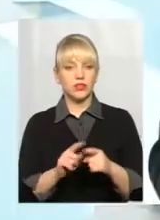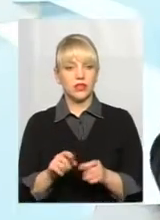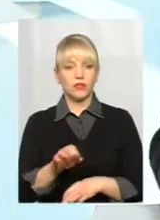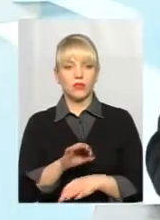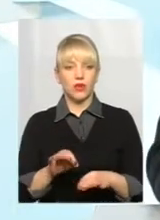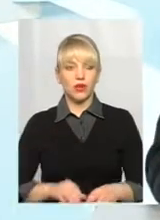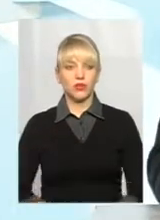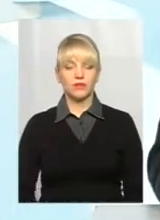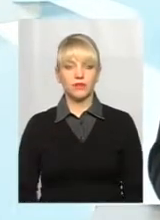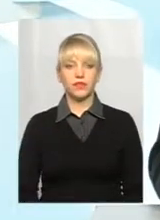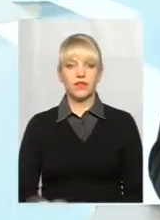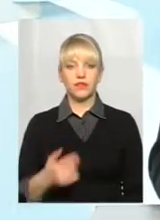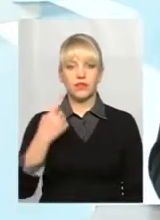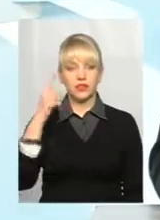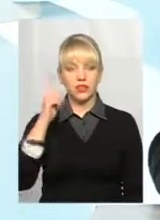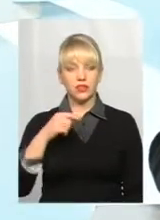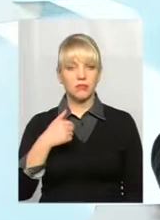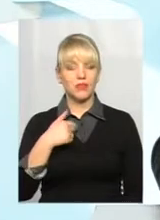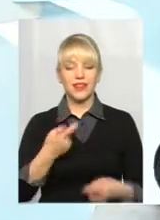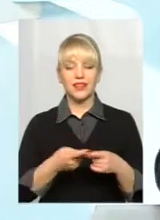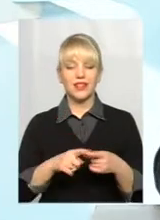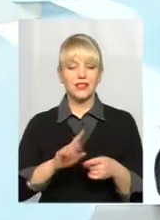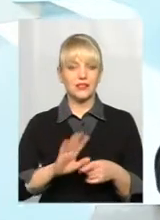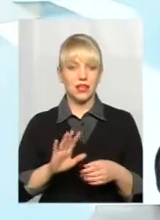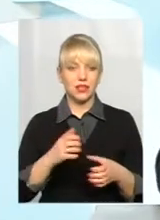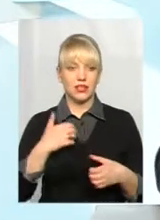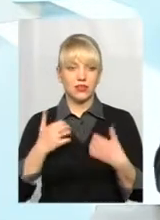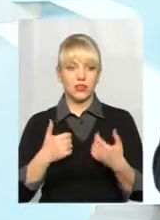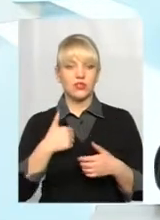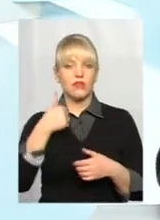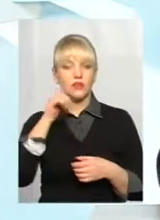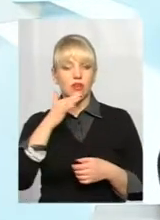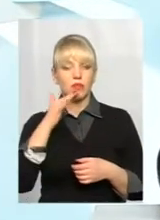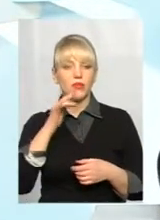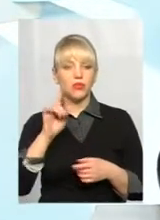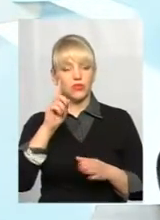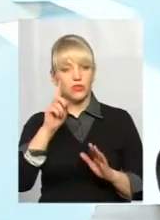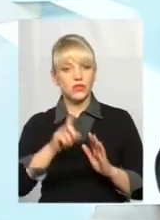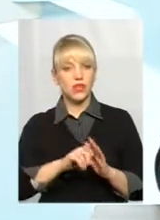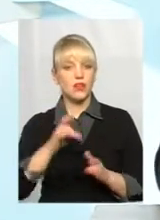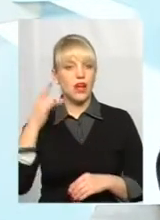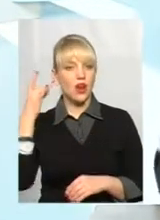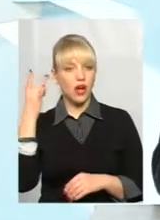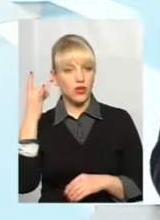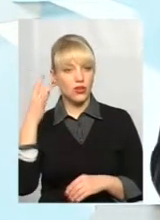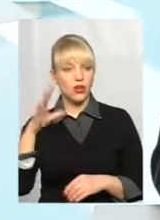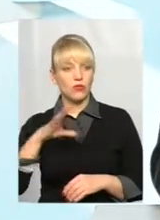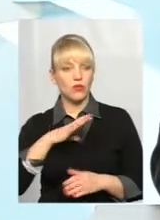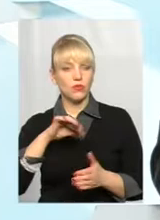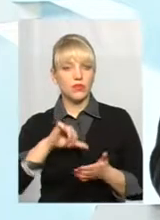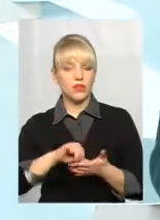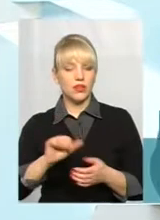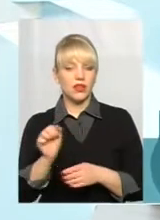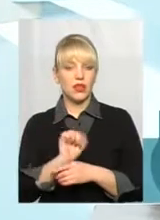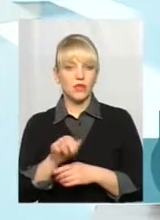мене ще не це тривожить. От вчора дуже я багато чого знав саме на радіоефірі. Був представник Автодору,